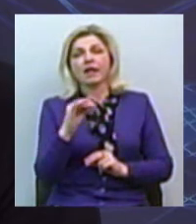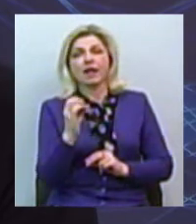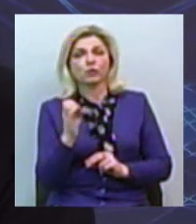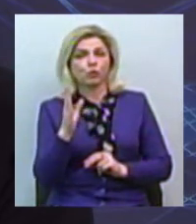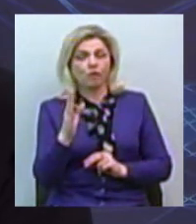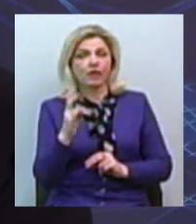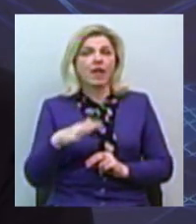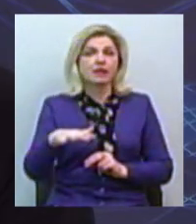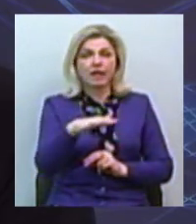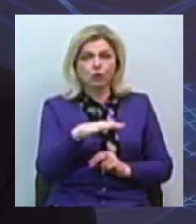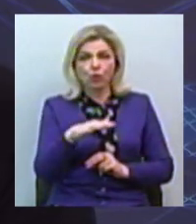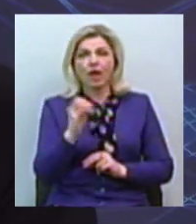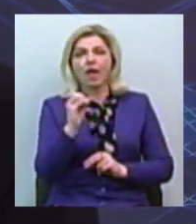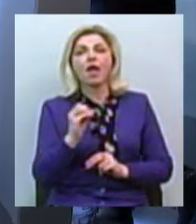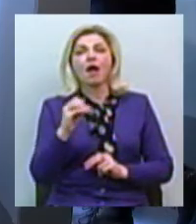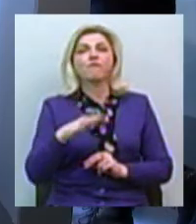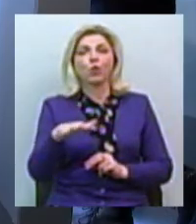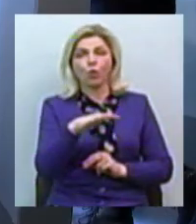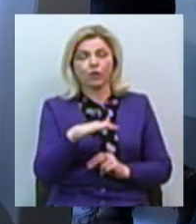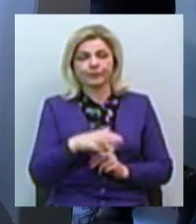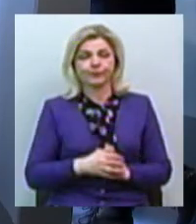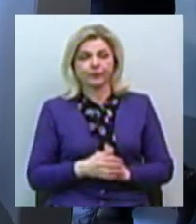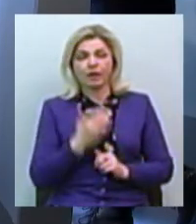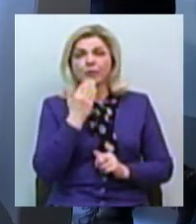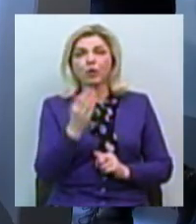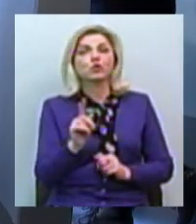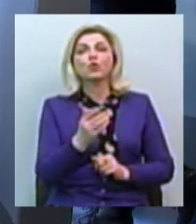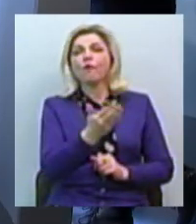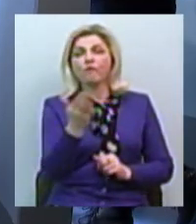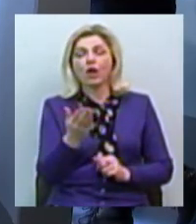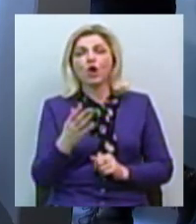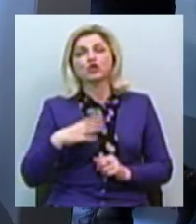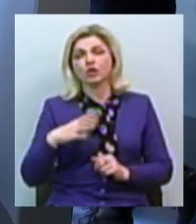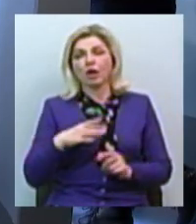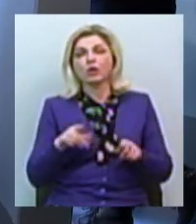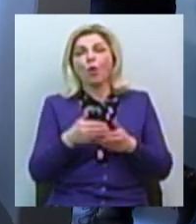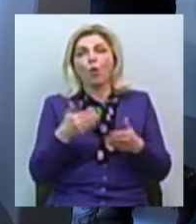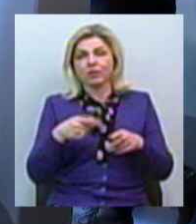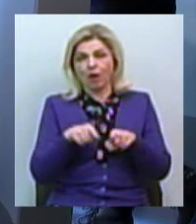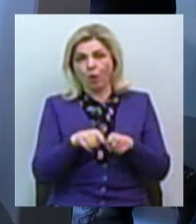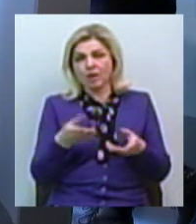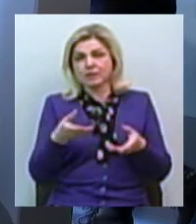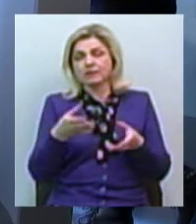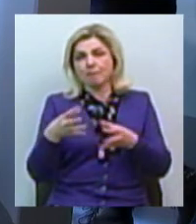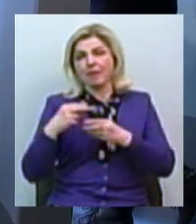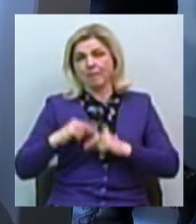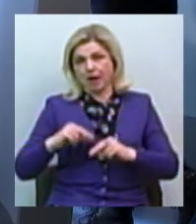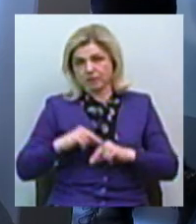Євросоюзу. Олесю, чого ви та ваші колеги очікуєте від такої співпраці? Чи можна говорити, що співпраця вже